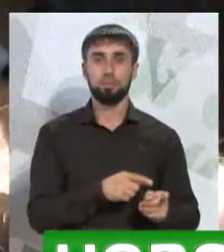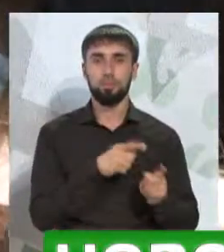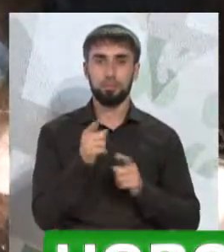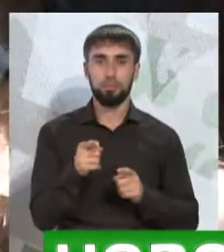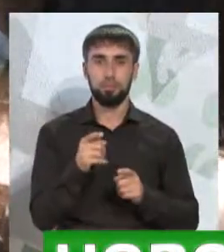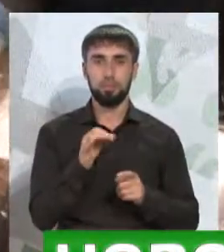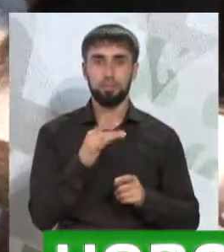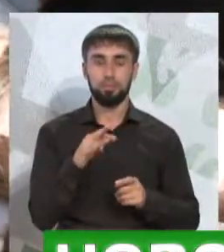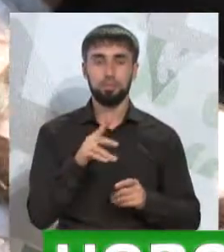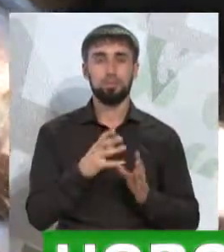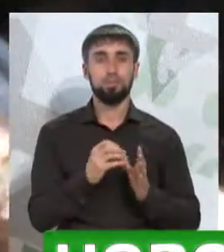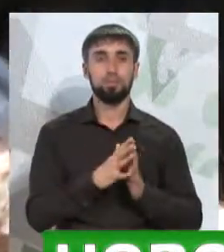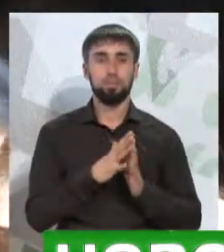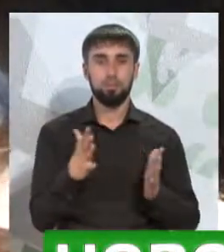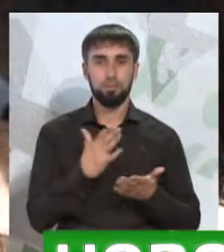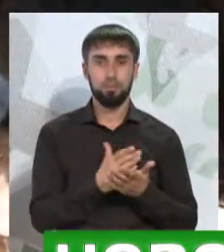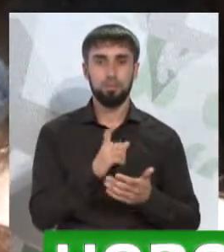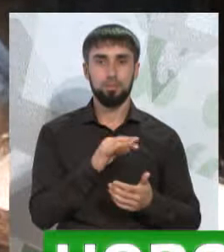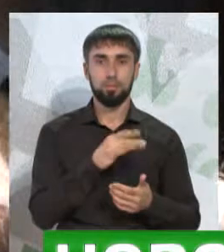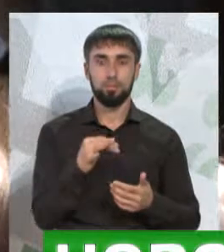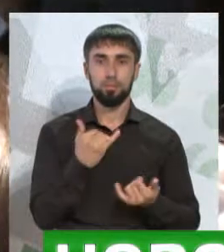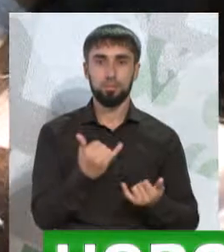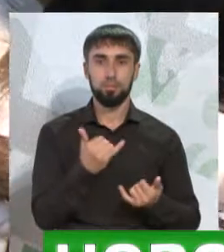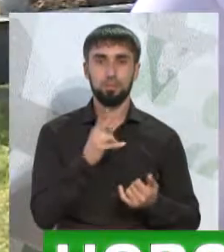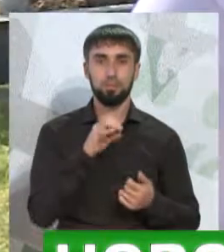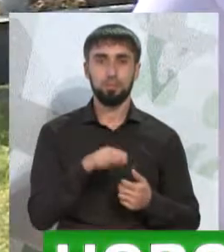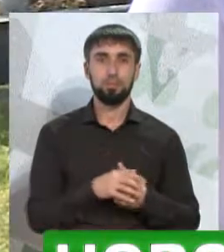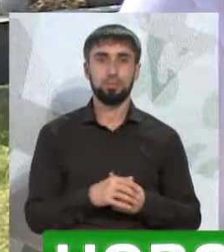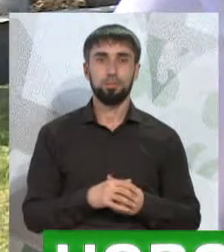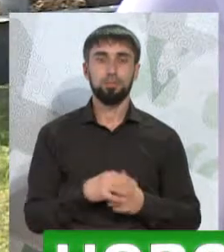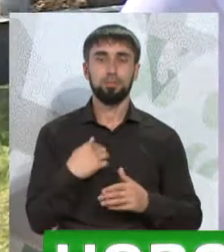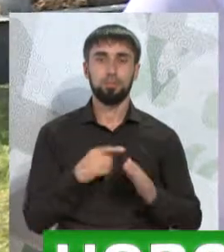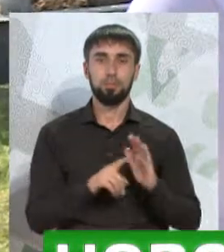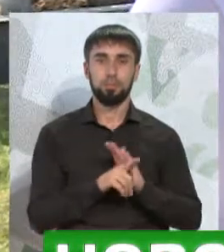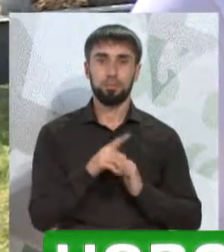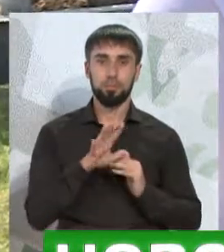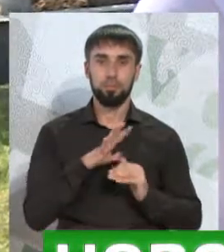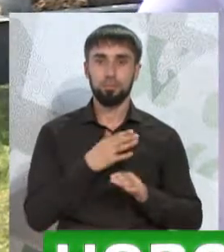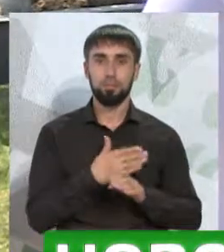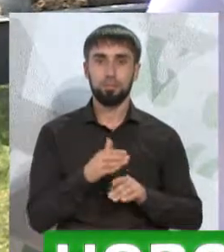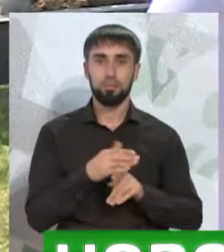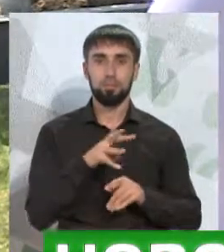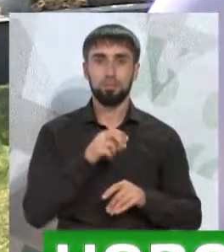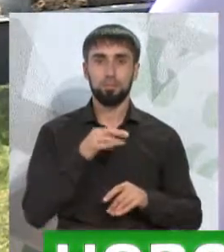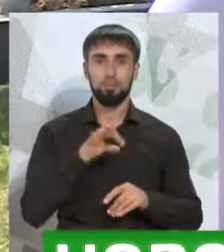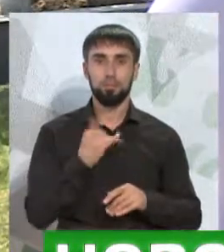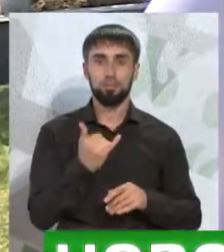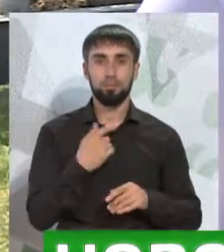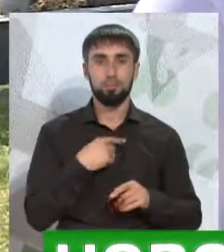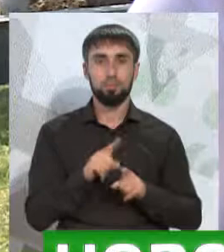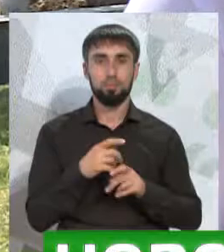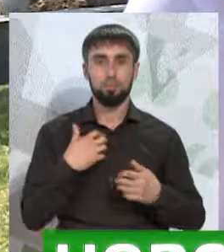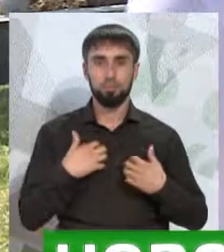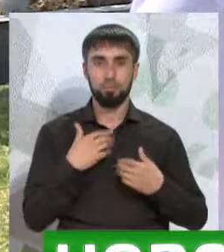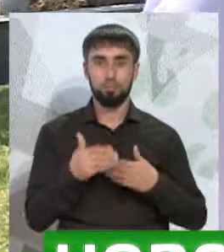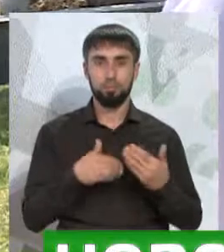станцию, что еще больше придает эмоций сегодняшнему квесту. Мы вначале медленно начинали все делать, теперь в ускоренном темпе, так